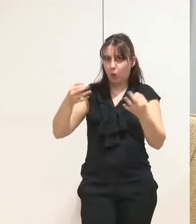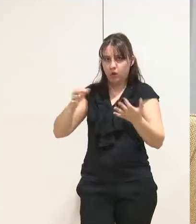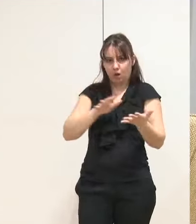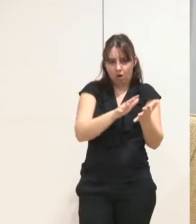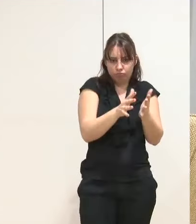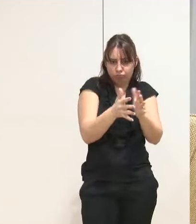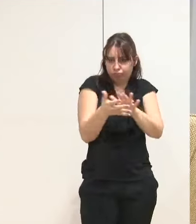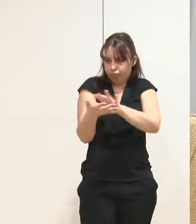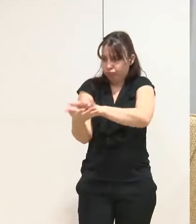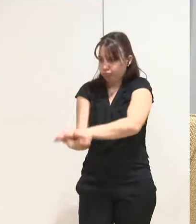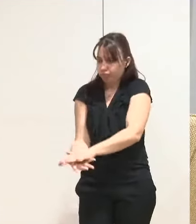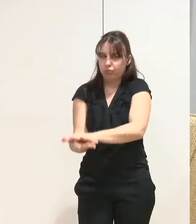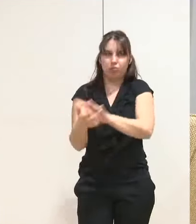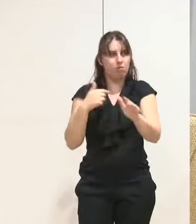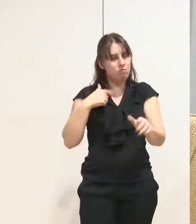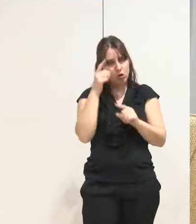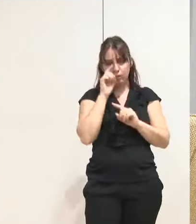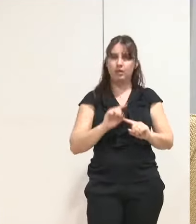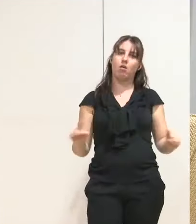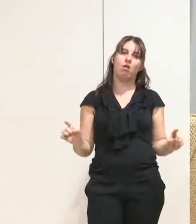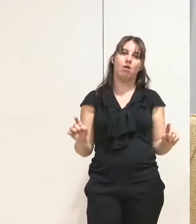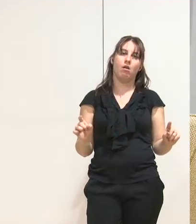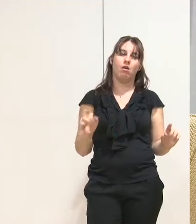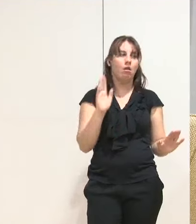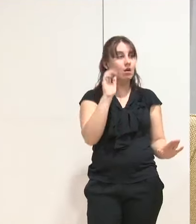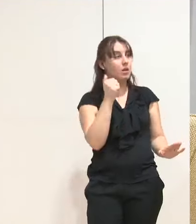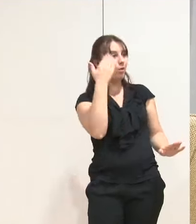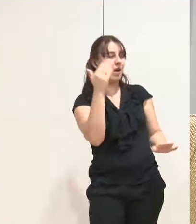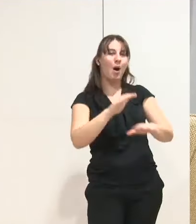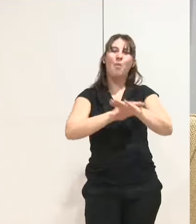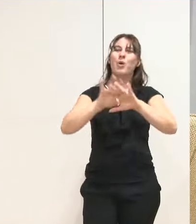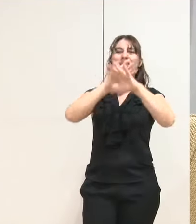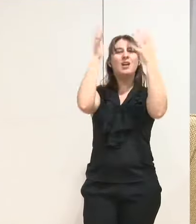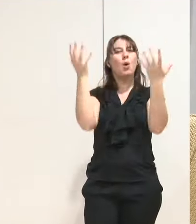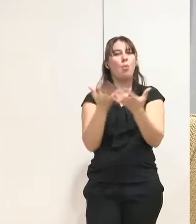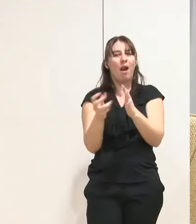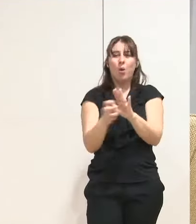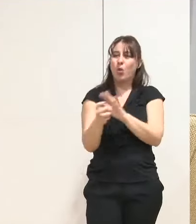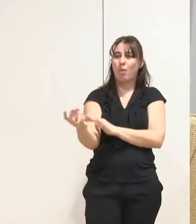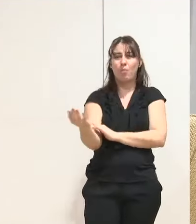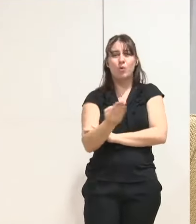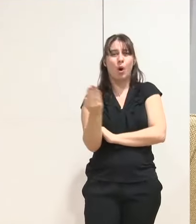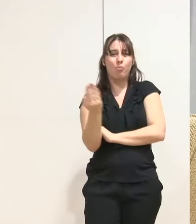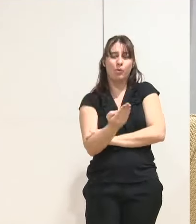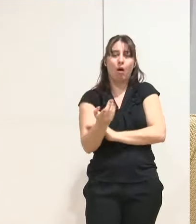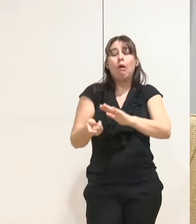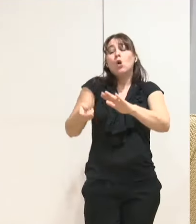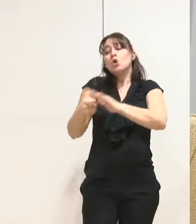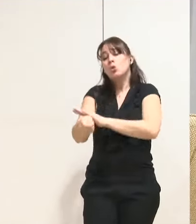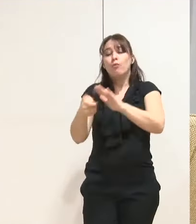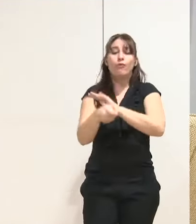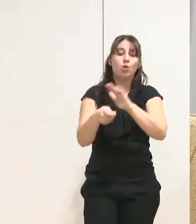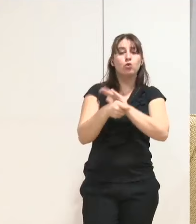chronique et c'est pour ça qu'à mon sens on peut pas résumer cette politique globale dont Grenoble a besoin à seulement quelques subventions pour les